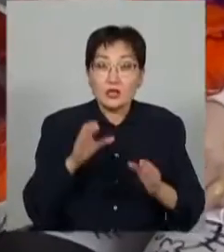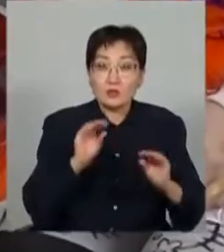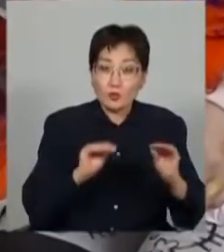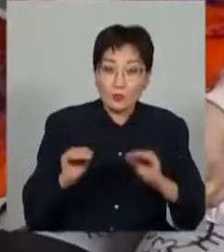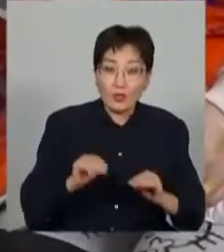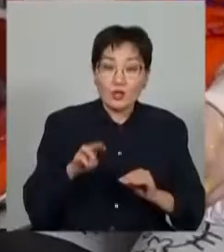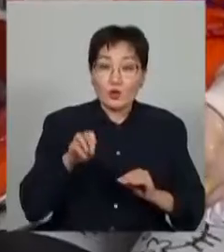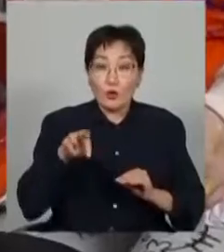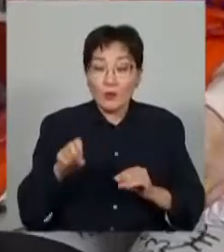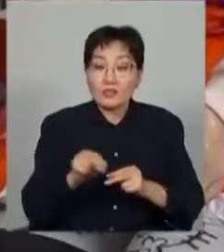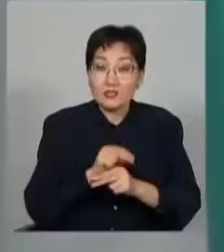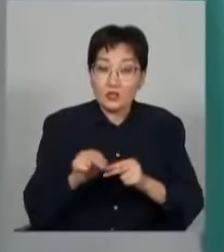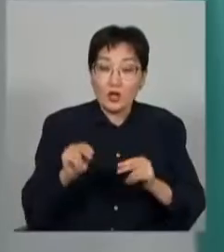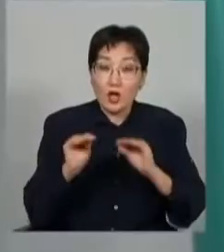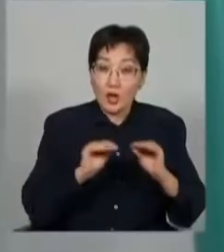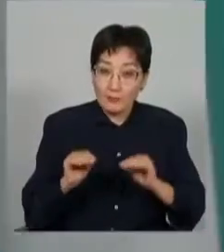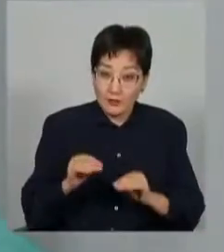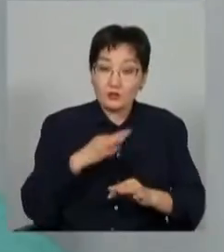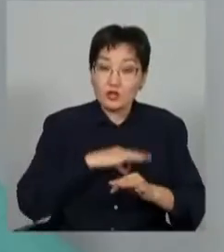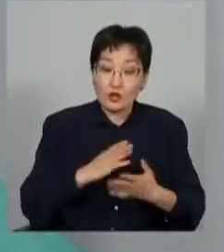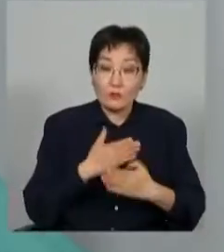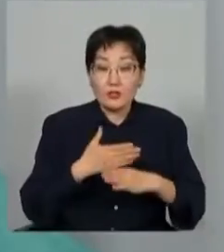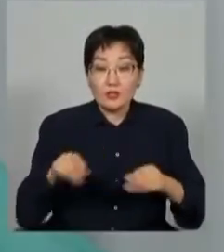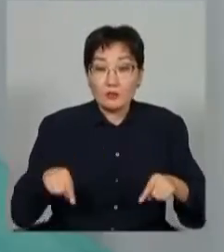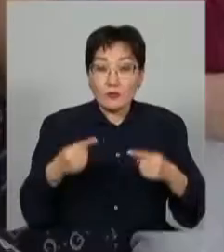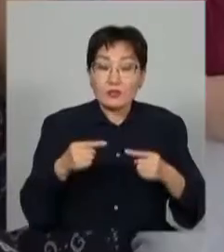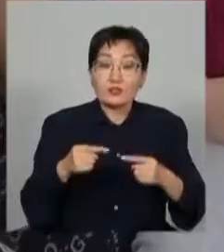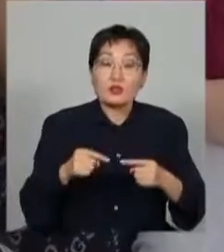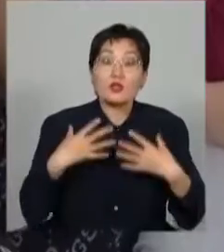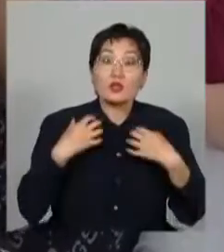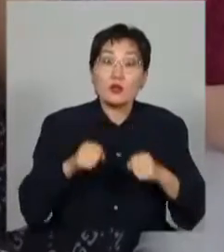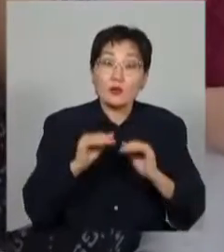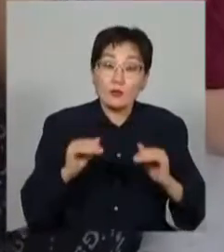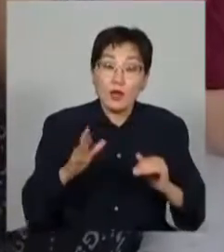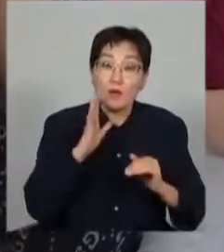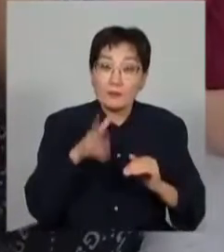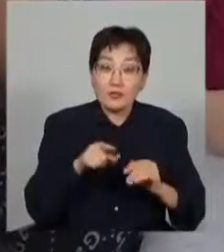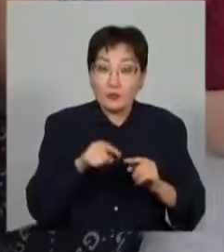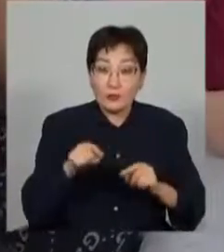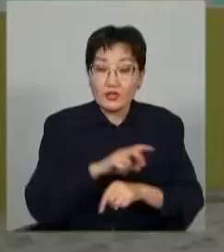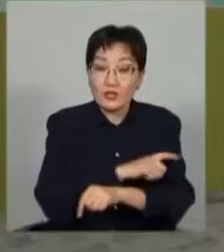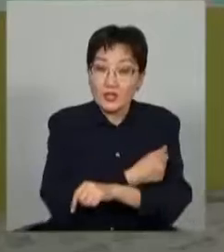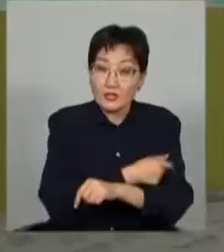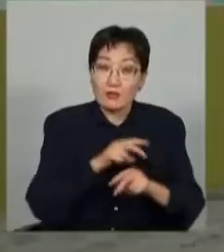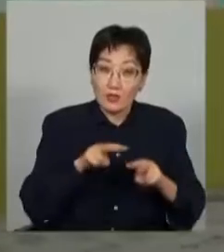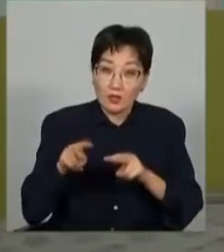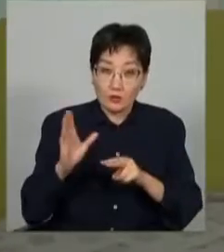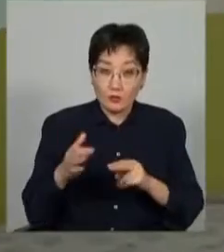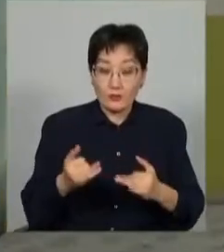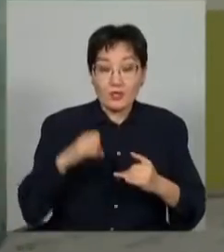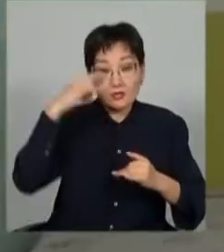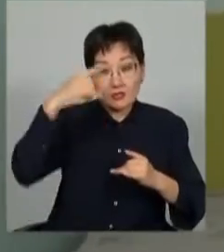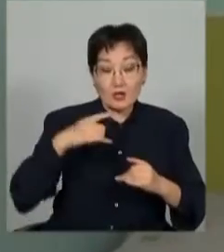бірі томотерапия жасайтын құрылғы қолданылады. Кейін оңалған балалар 5 жыл бойы дәрігер бақылауында болады. Бүгінгі таңда